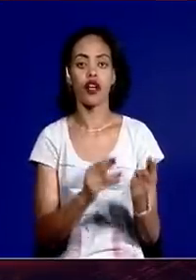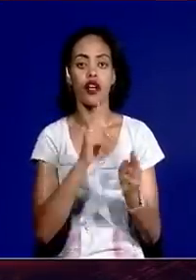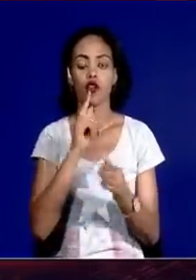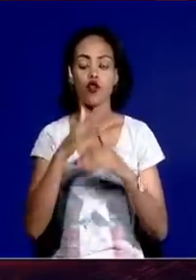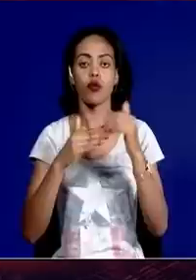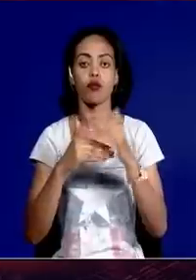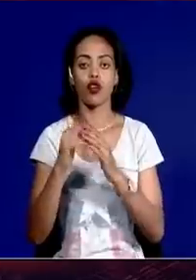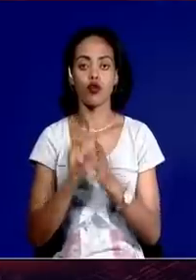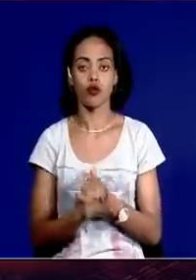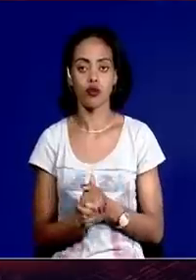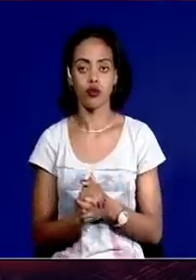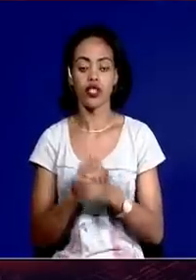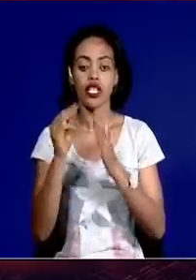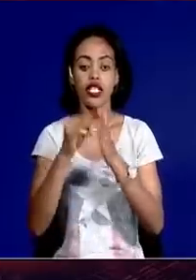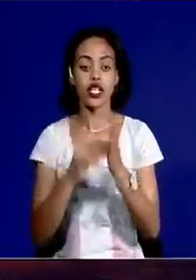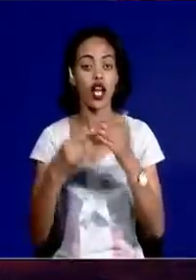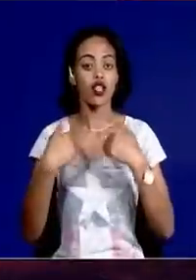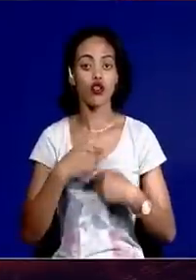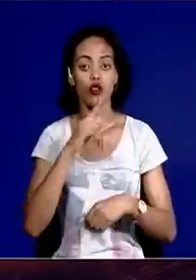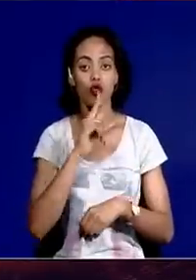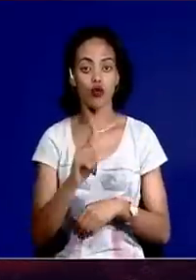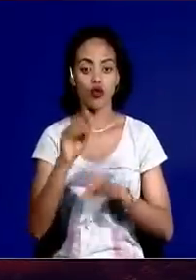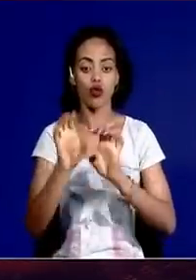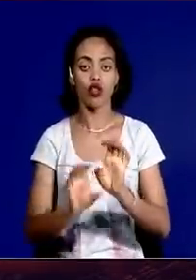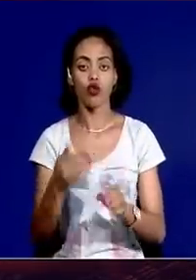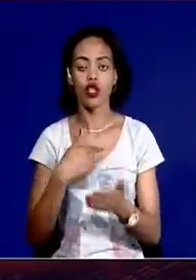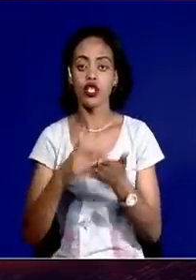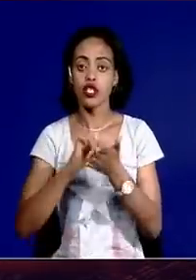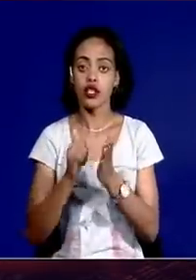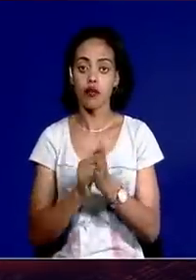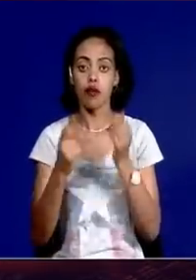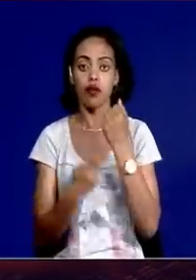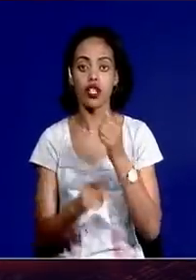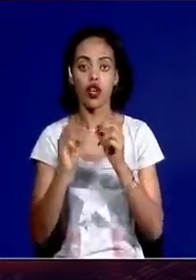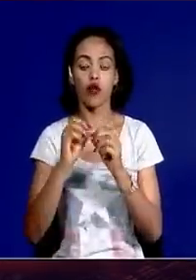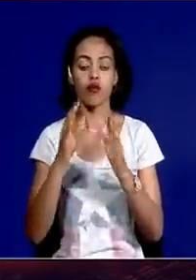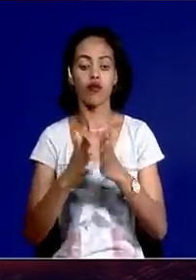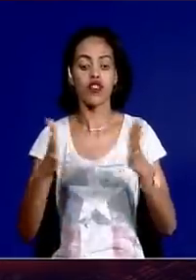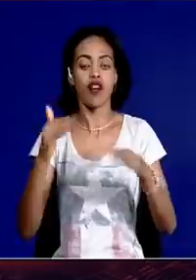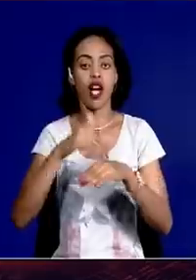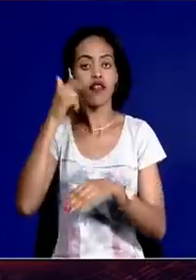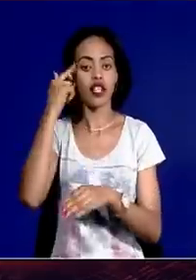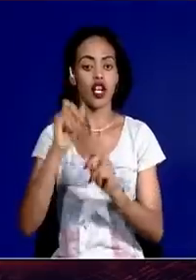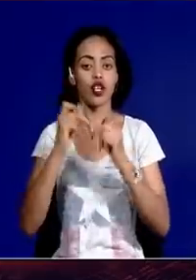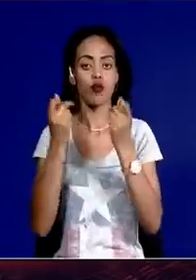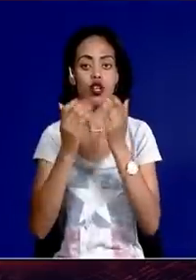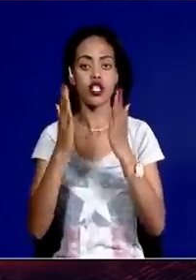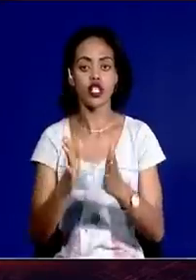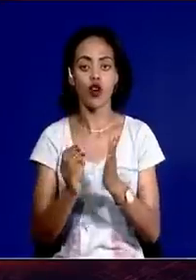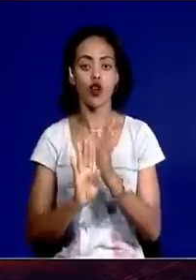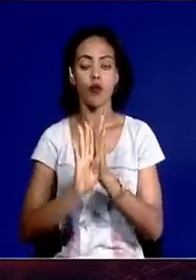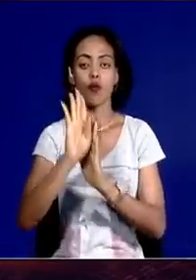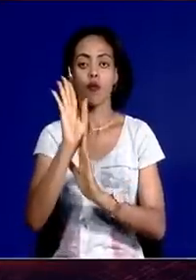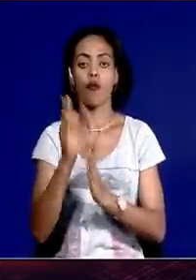مشاشو سرعات كليو زت تغير زلو اذا ما بوليتيكو مهدار تگراي بمصفح ابا تگراي ديموكراتايزيشن منباب